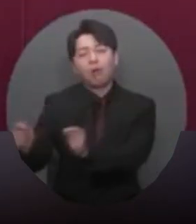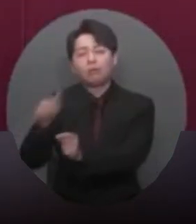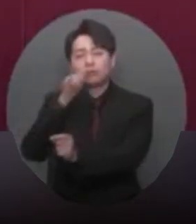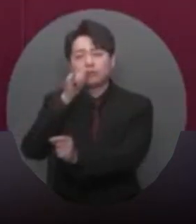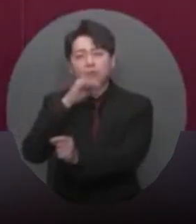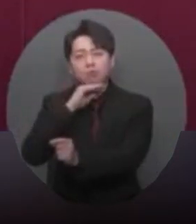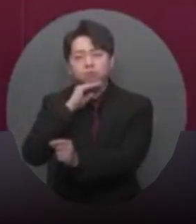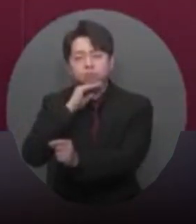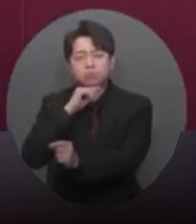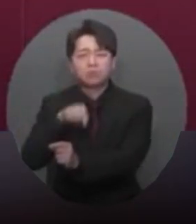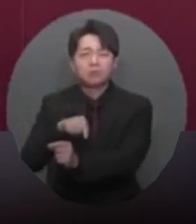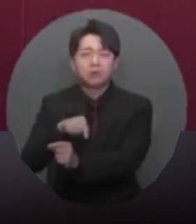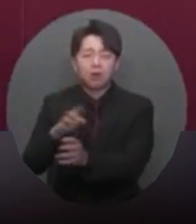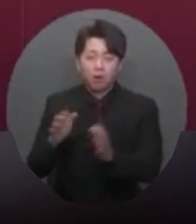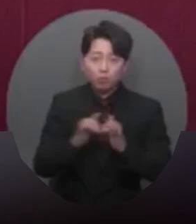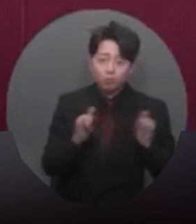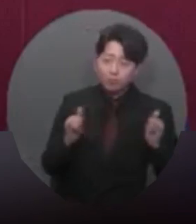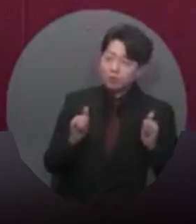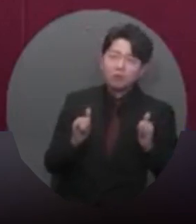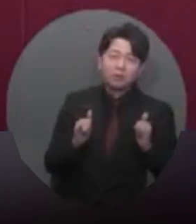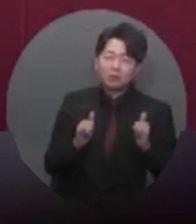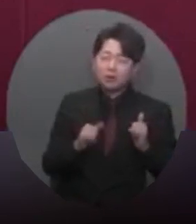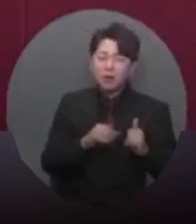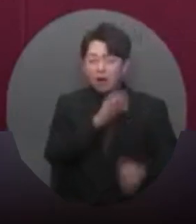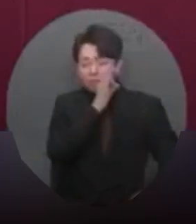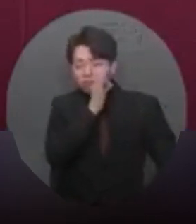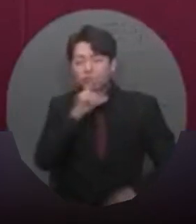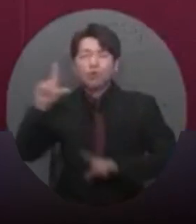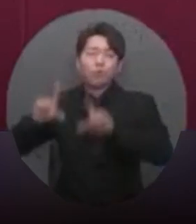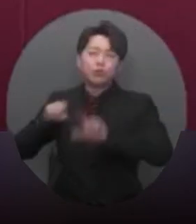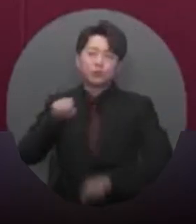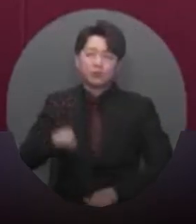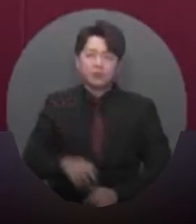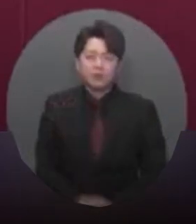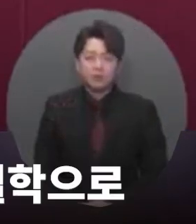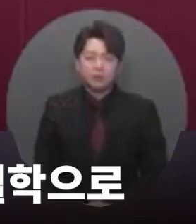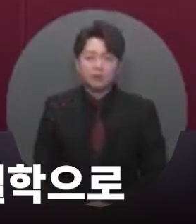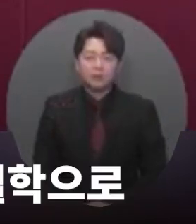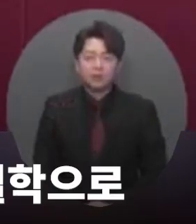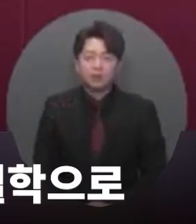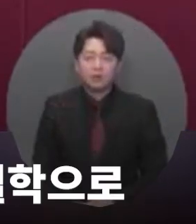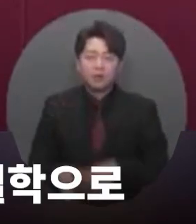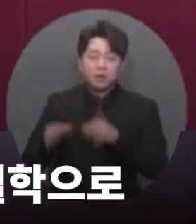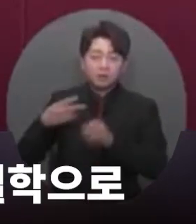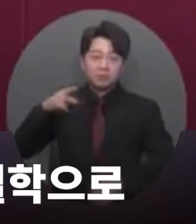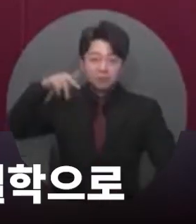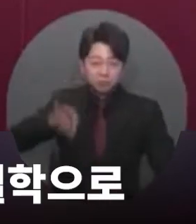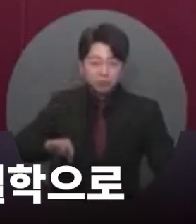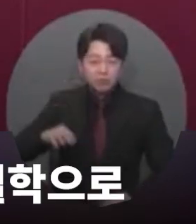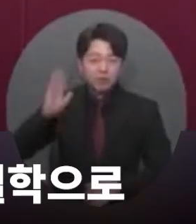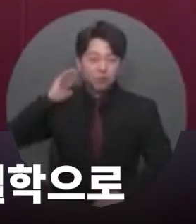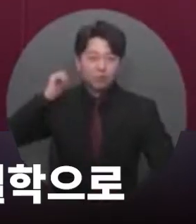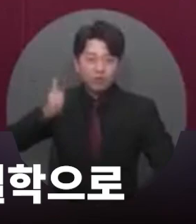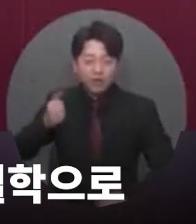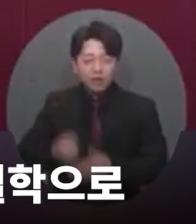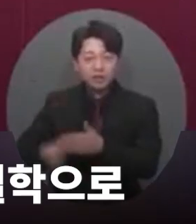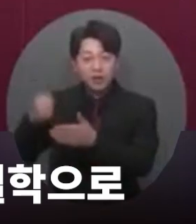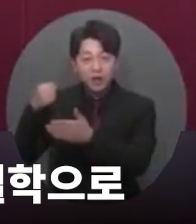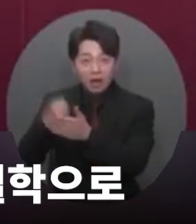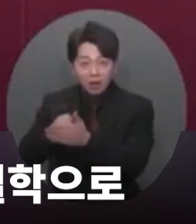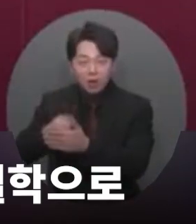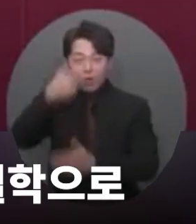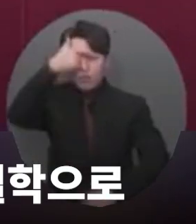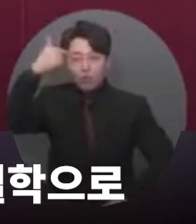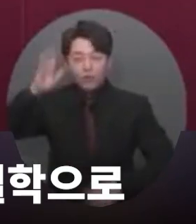없습니다 예비타당성 조사는 김대중 대통령께서 도입하고 노무현 대통령께서 국가 재정 사업의 시행